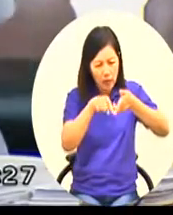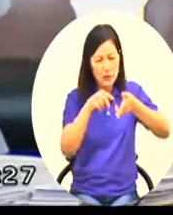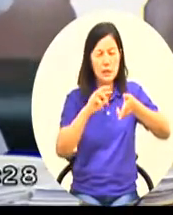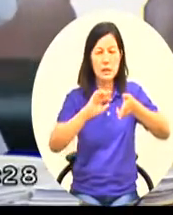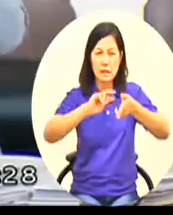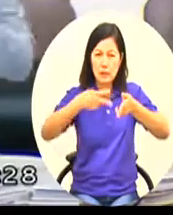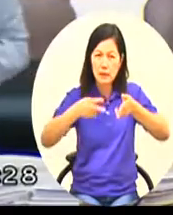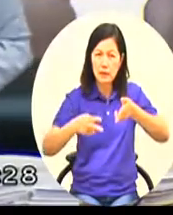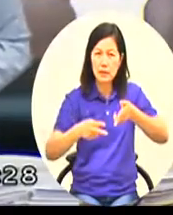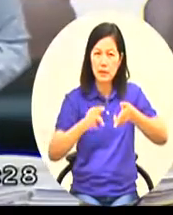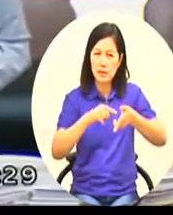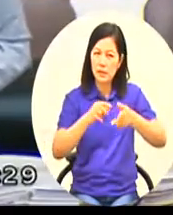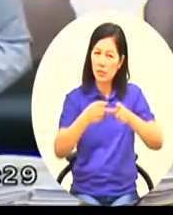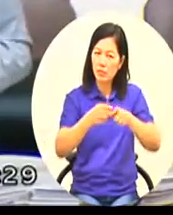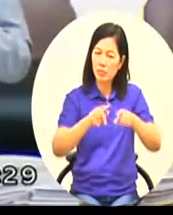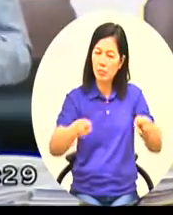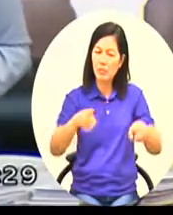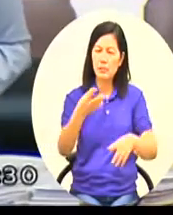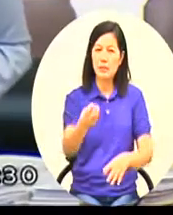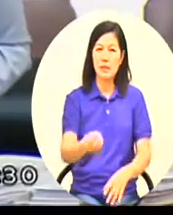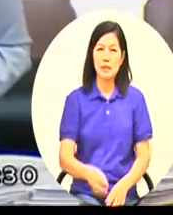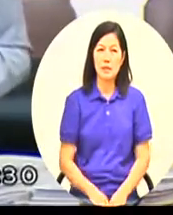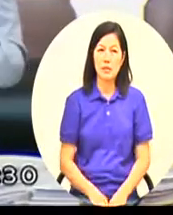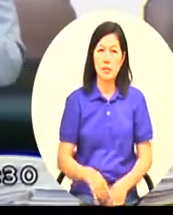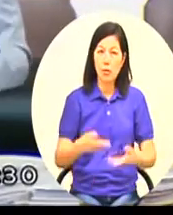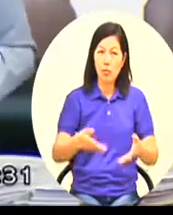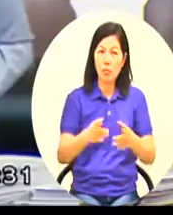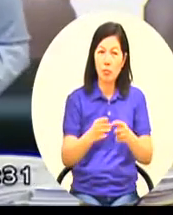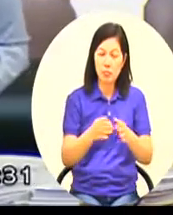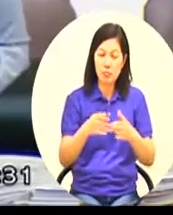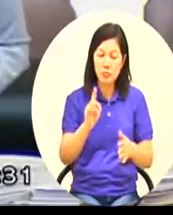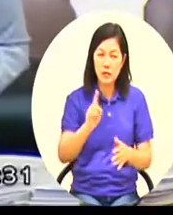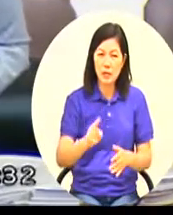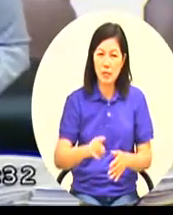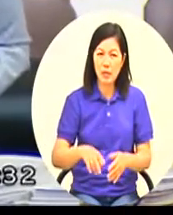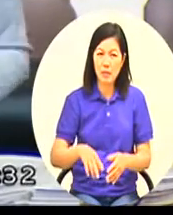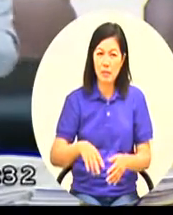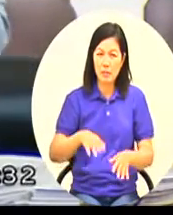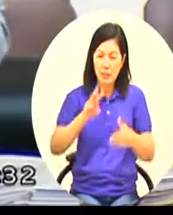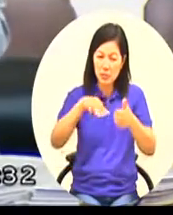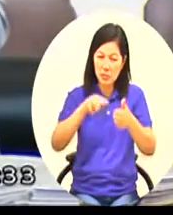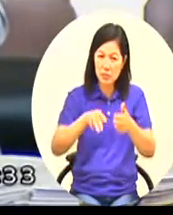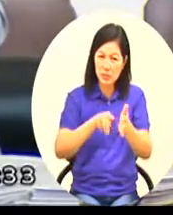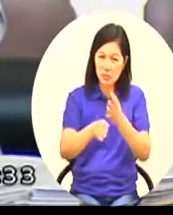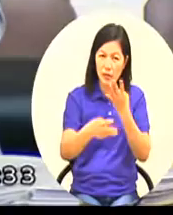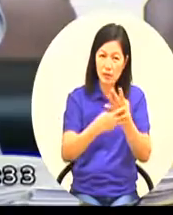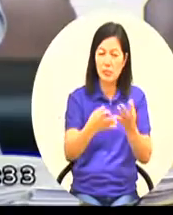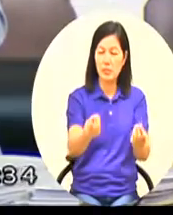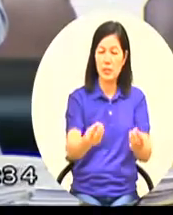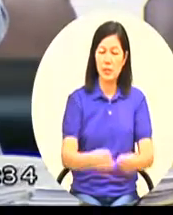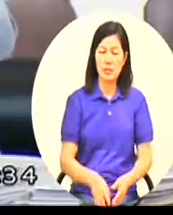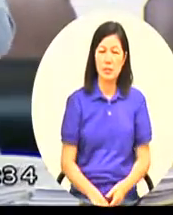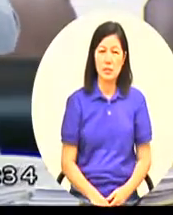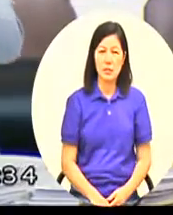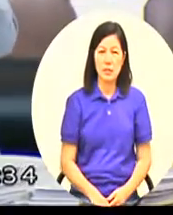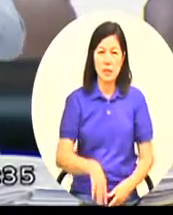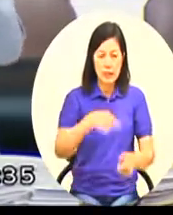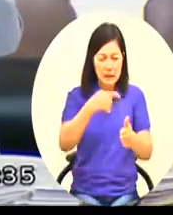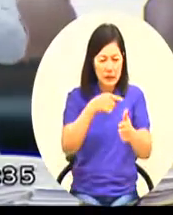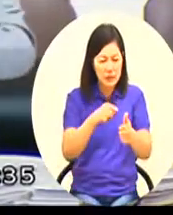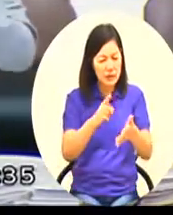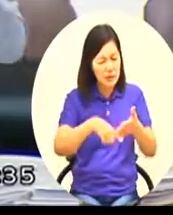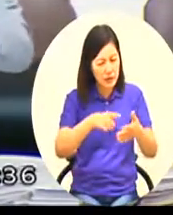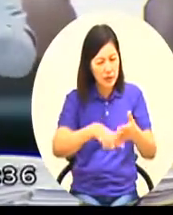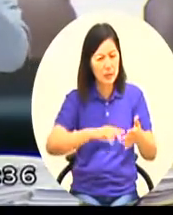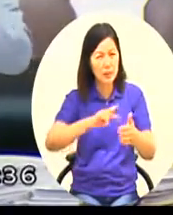们来讲有一些不公平？最重要的是他们没有受过专业的训练，虽然你说有基本的 教他们怎么去